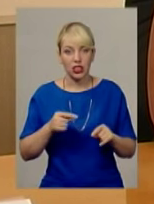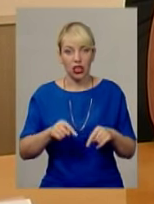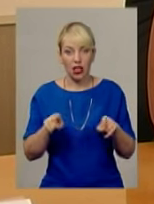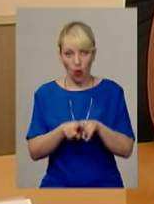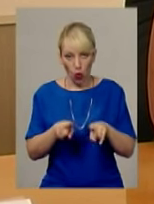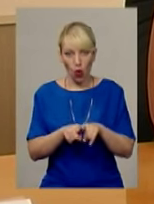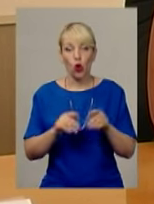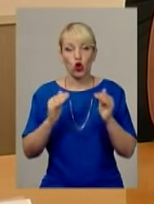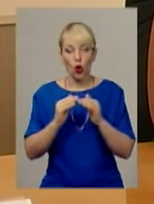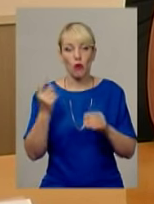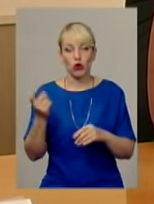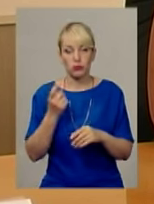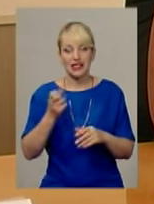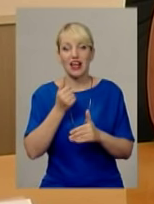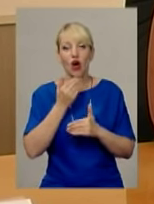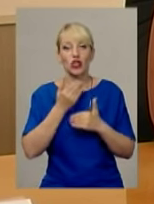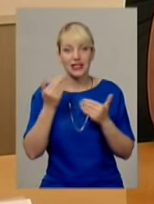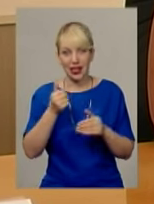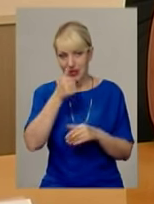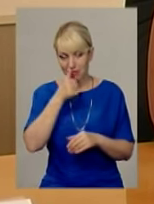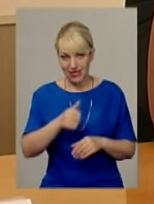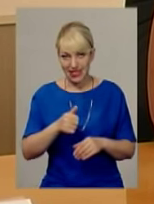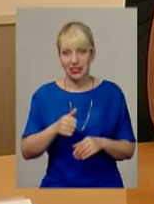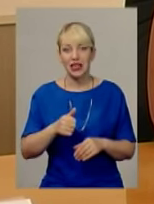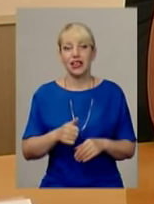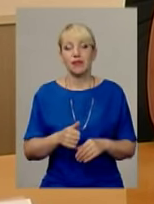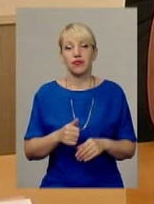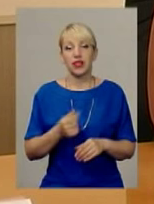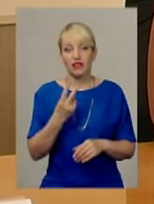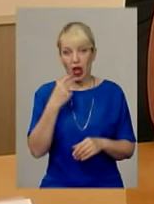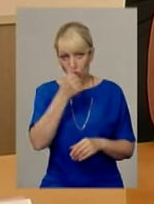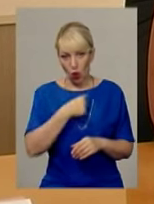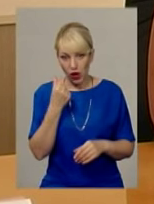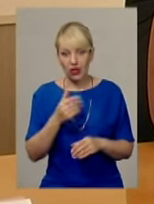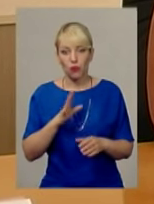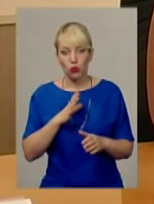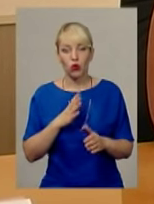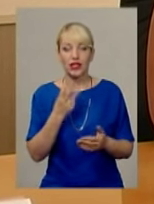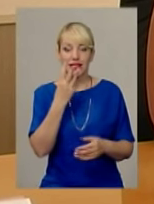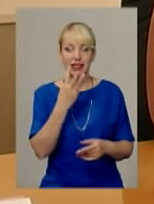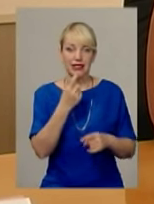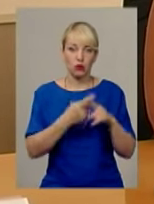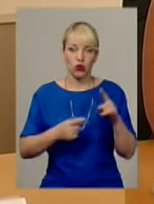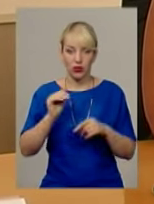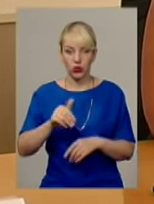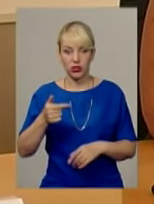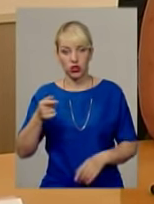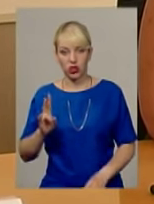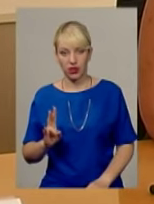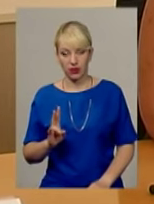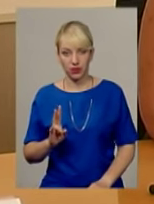середньому за місяць за останні 2 роки були в межах 3,5 тисячі гривень.